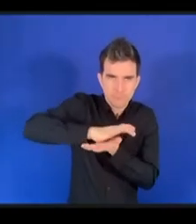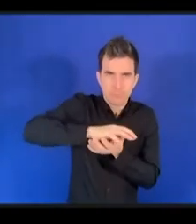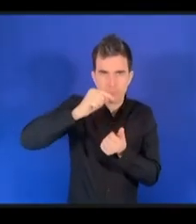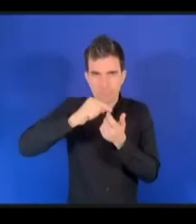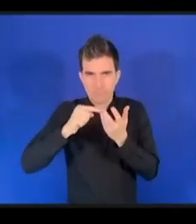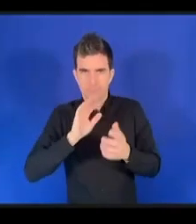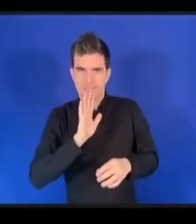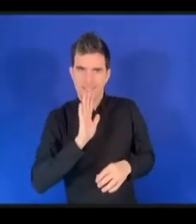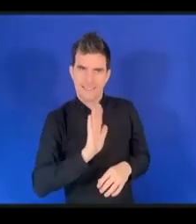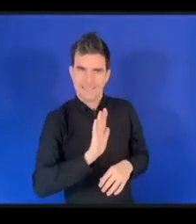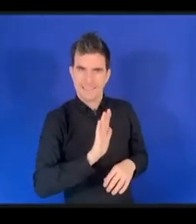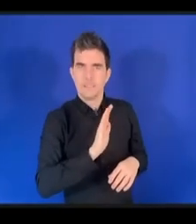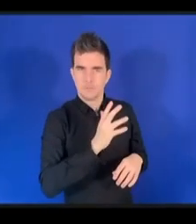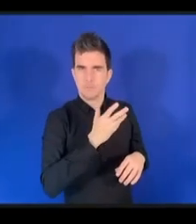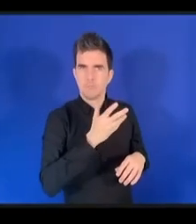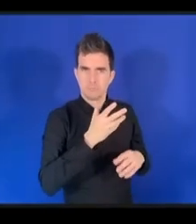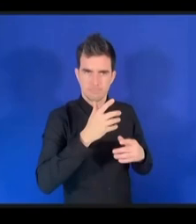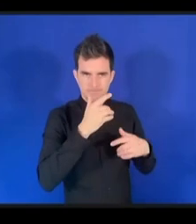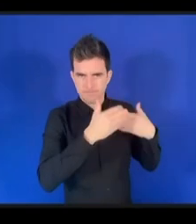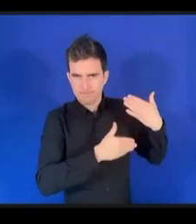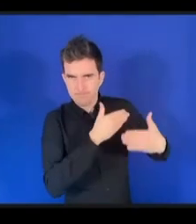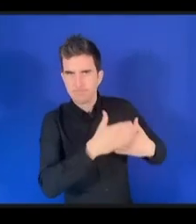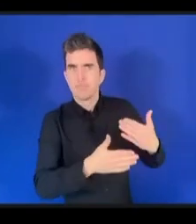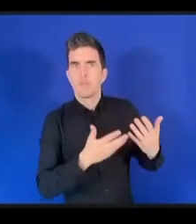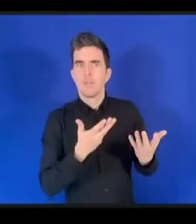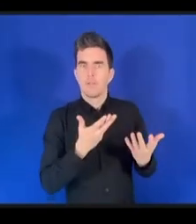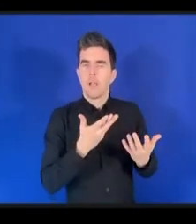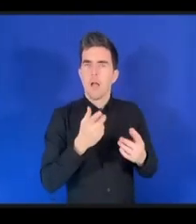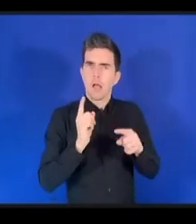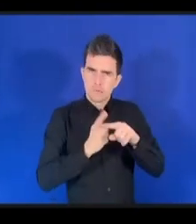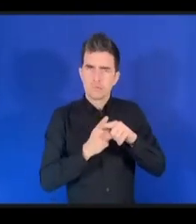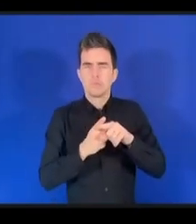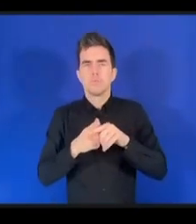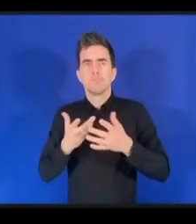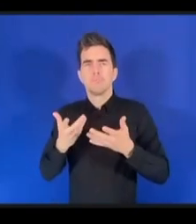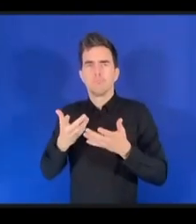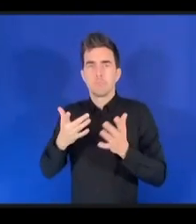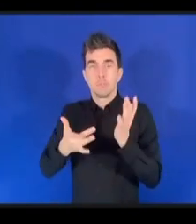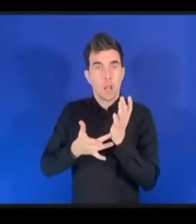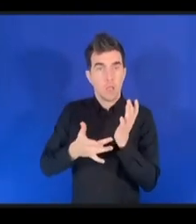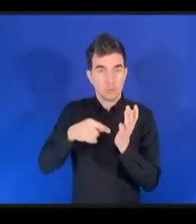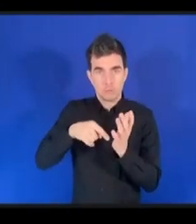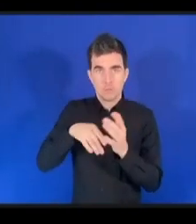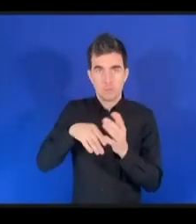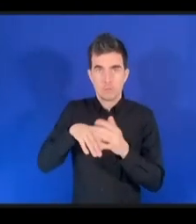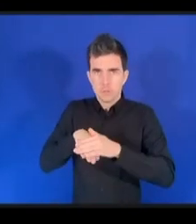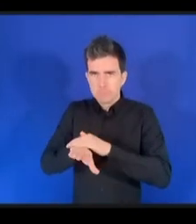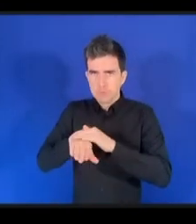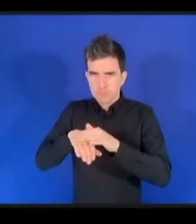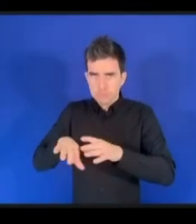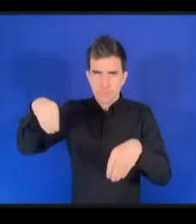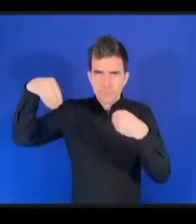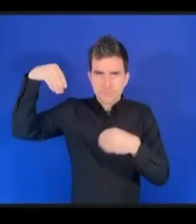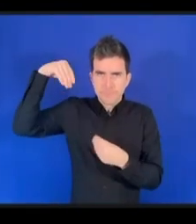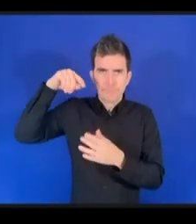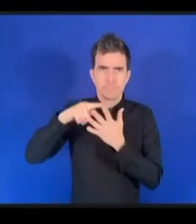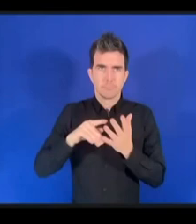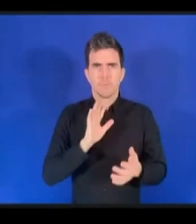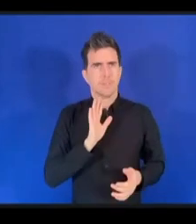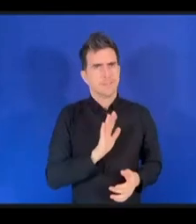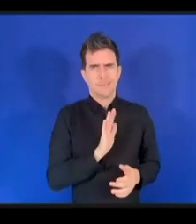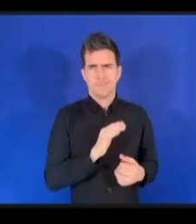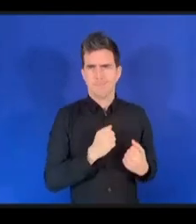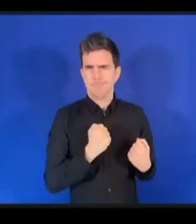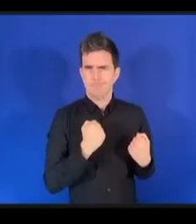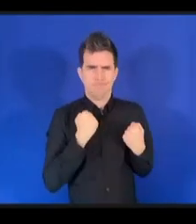置になっております。あるいは千年前に仏教を理解してい